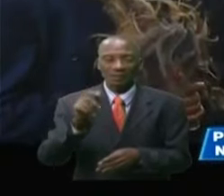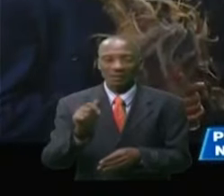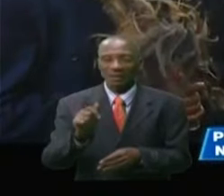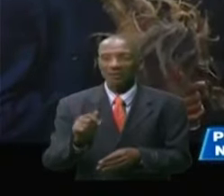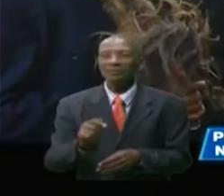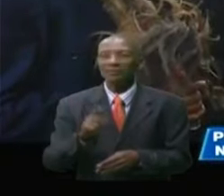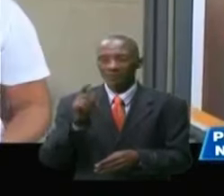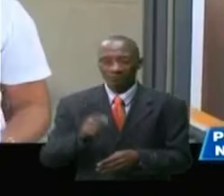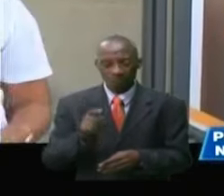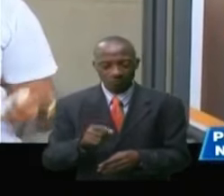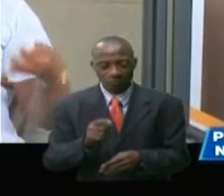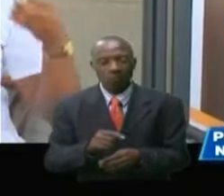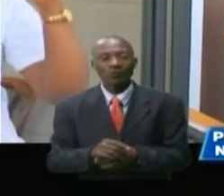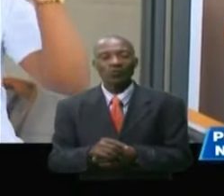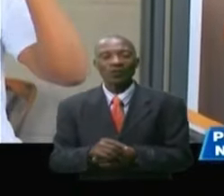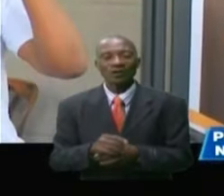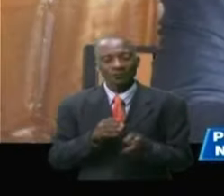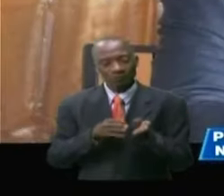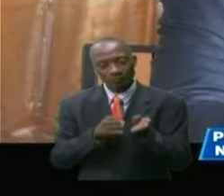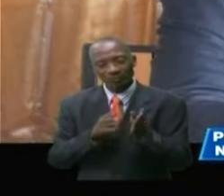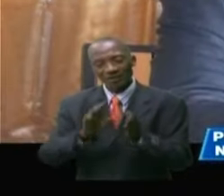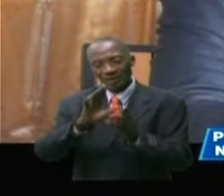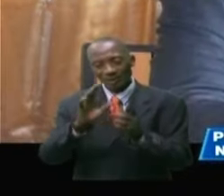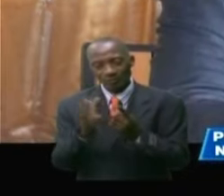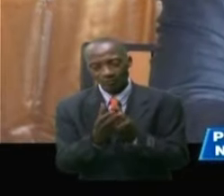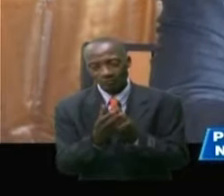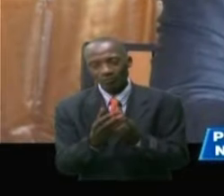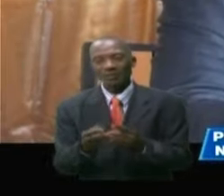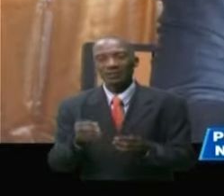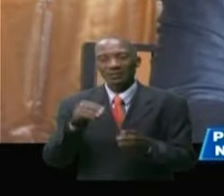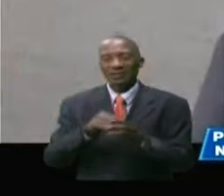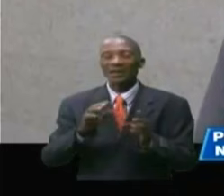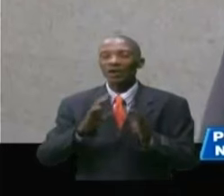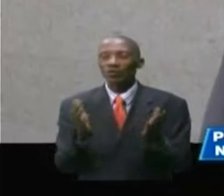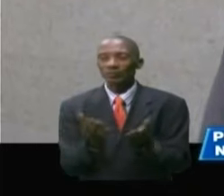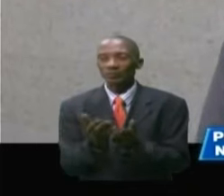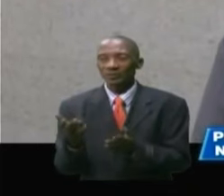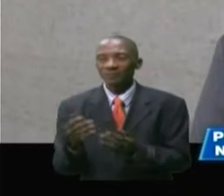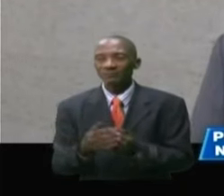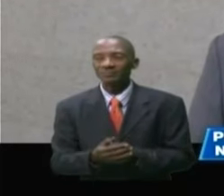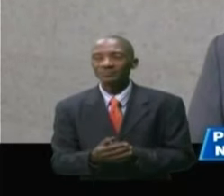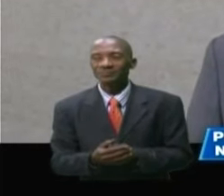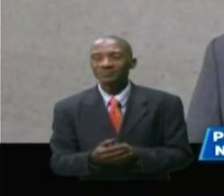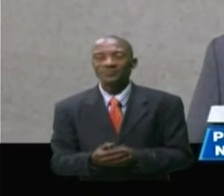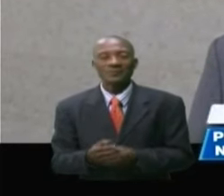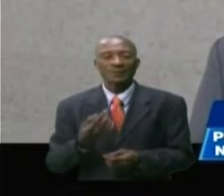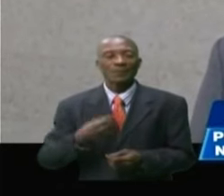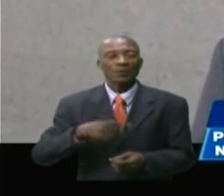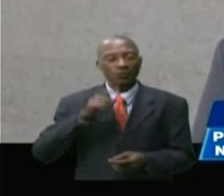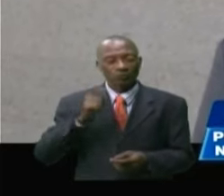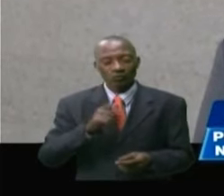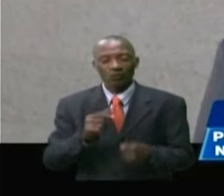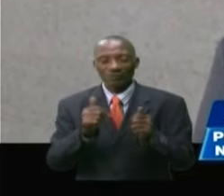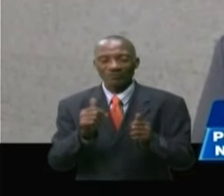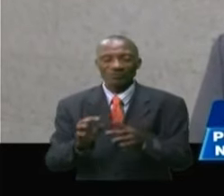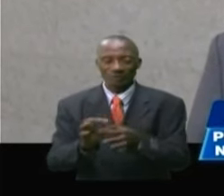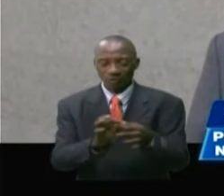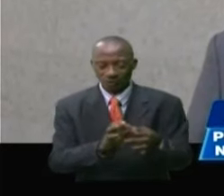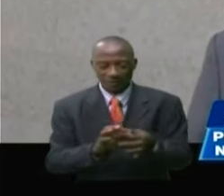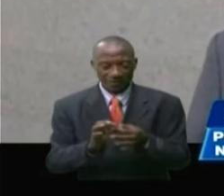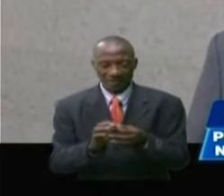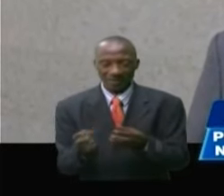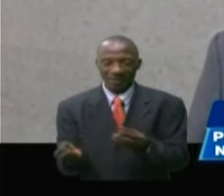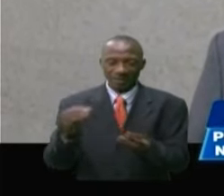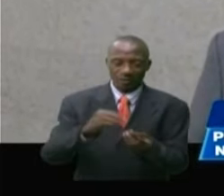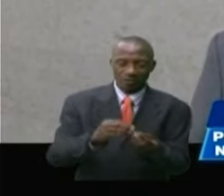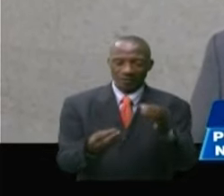ainsi cultiver l'amour qui a toujours régné au sein de cette communauté. Ils doivent d'abord être solidaires, ils doivent se compléter et